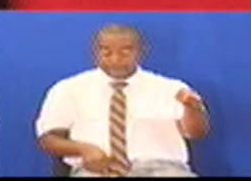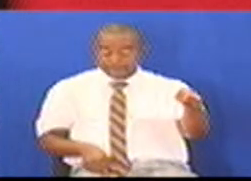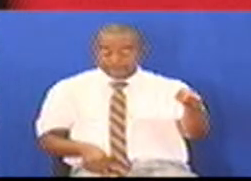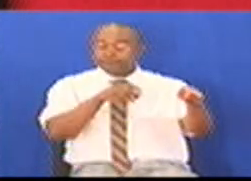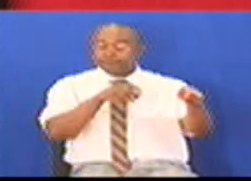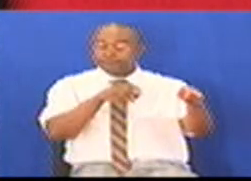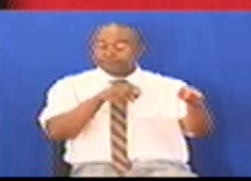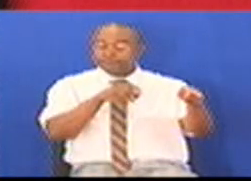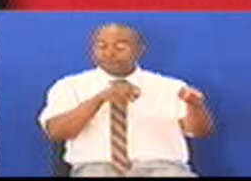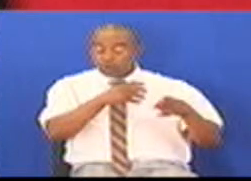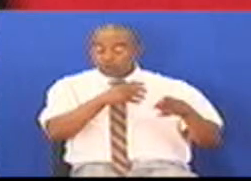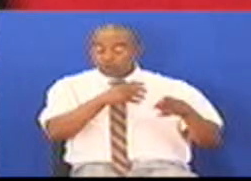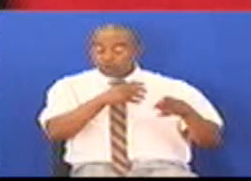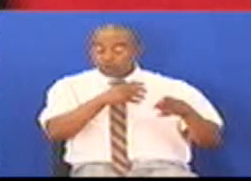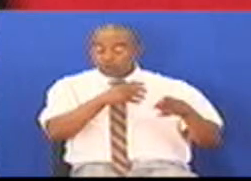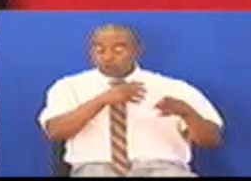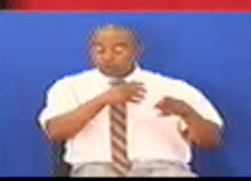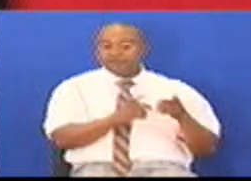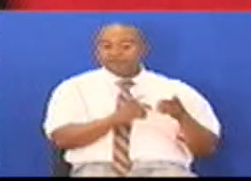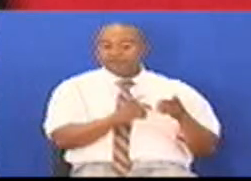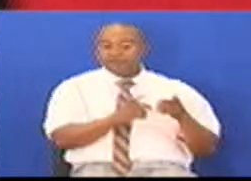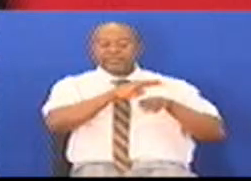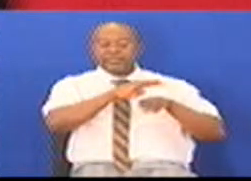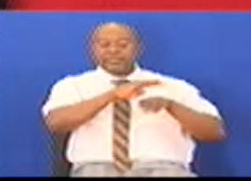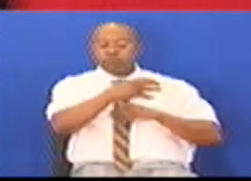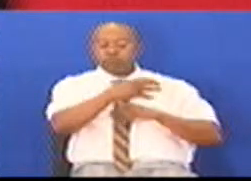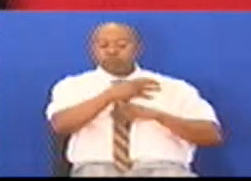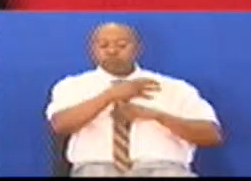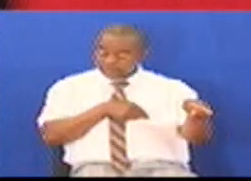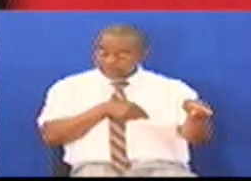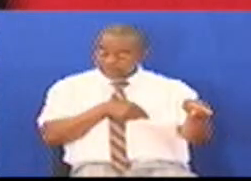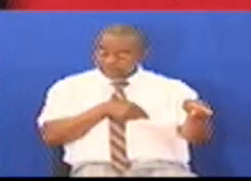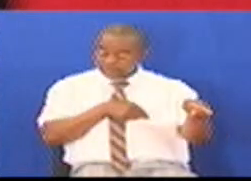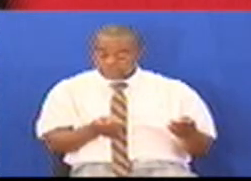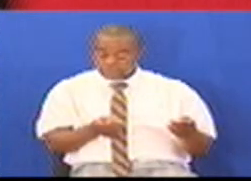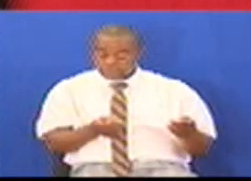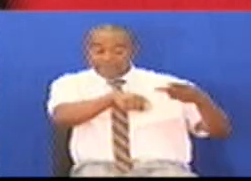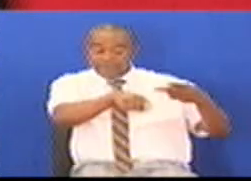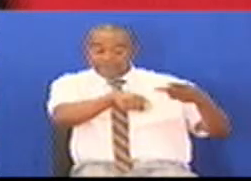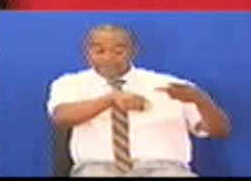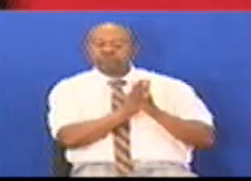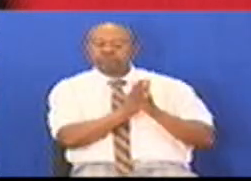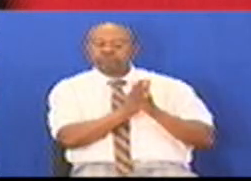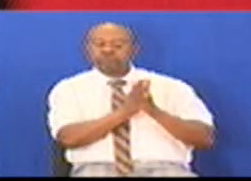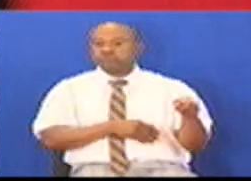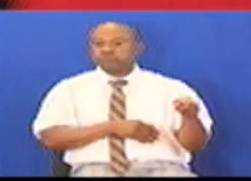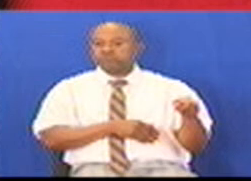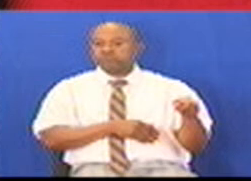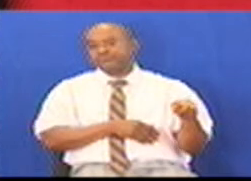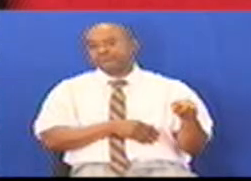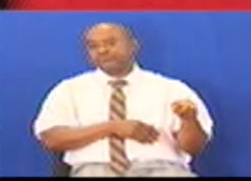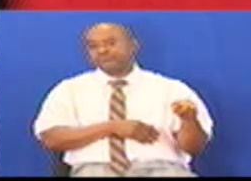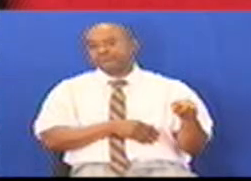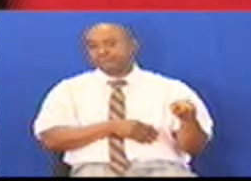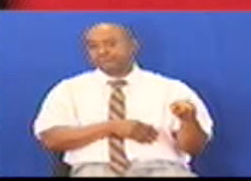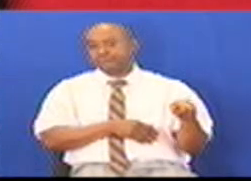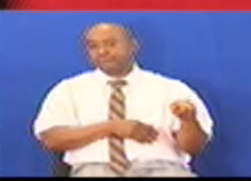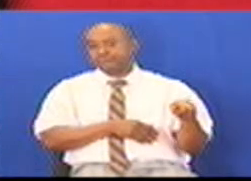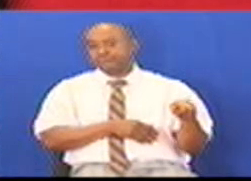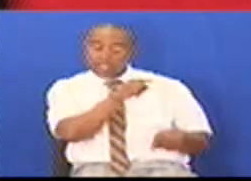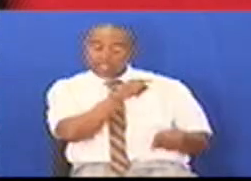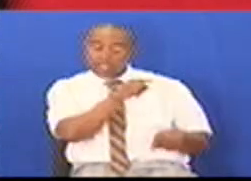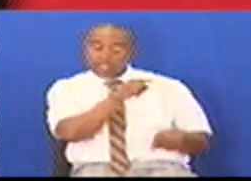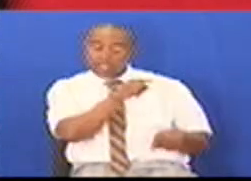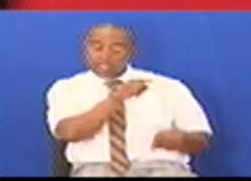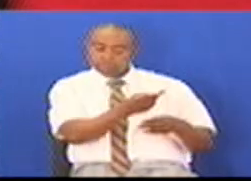Philip Mpango na mheshimiwa Ashatu Katwamba Kijaji, naibu waziri wa fedha na mipango, kwa kushirikiana